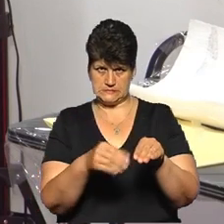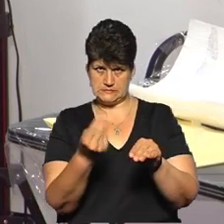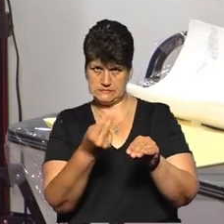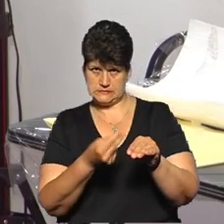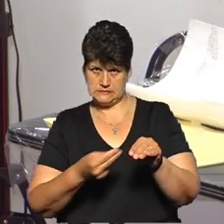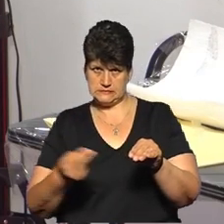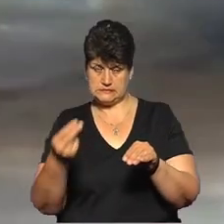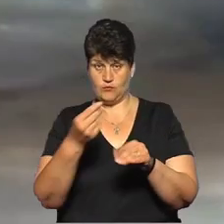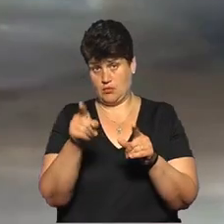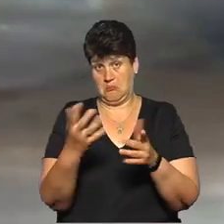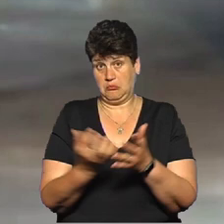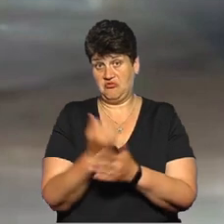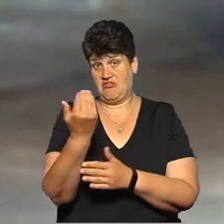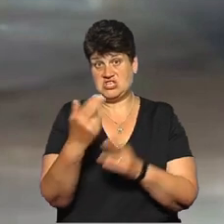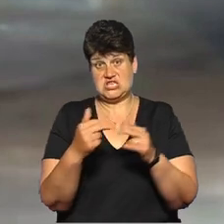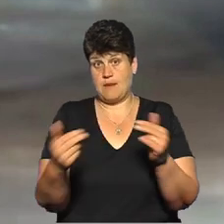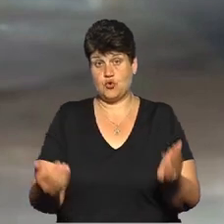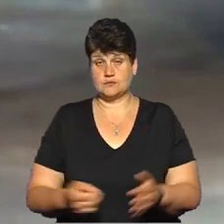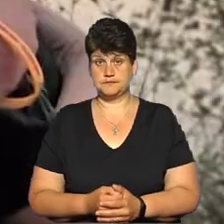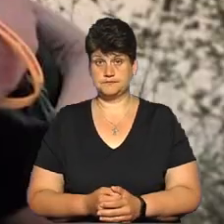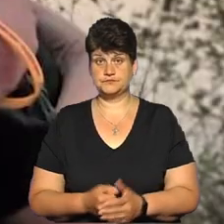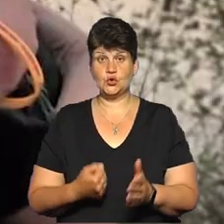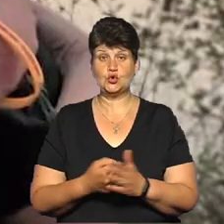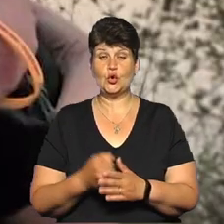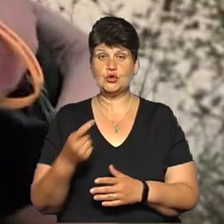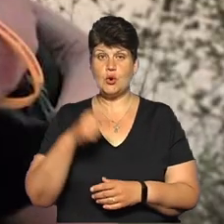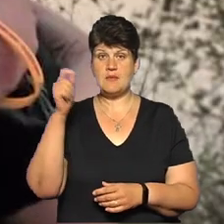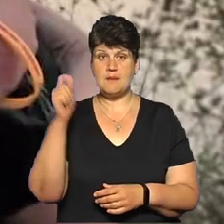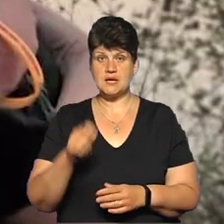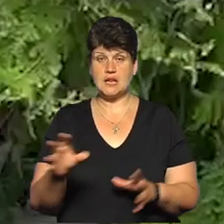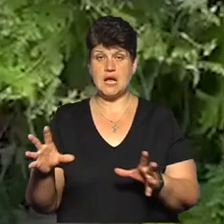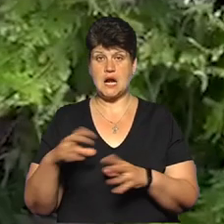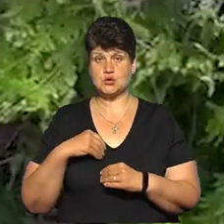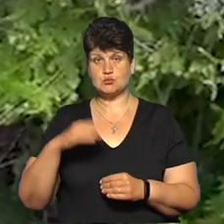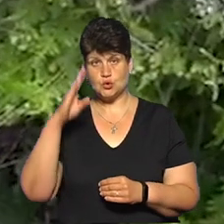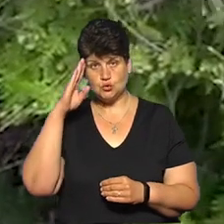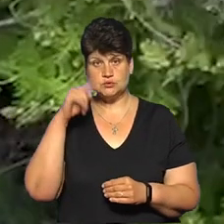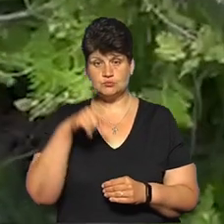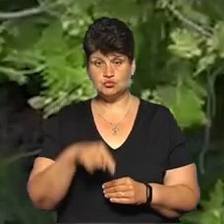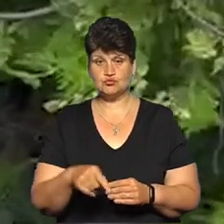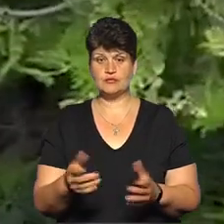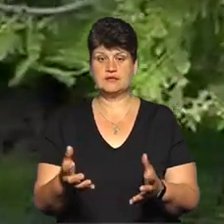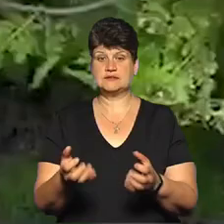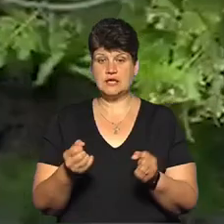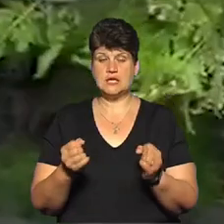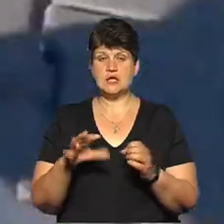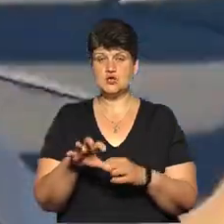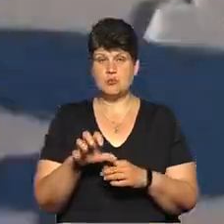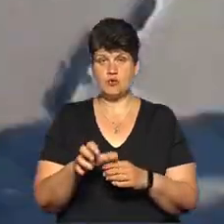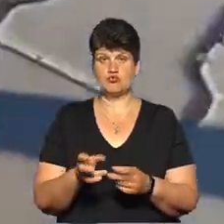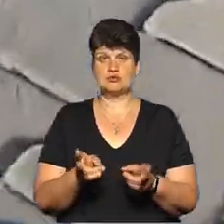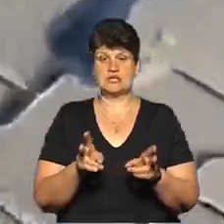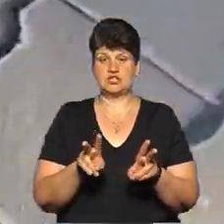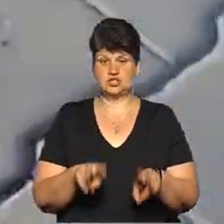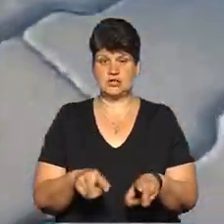ваш замок. До Тернополя Галина переїхала з хлопцем. Тут вони прихистили собаку, якого господарі залишили на